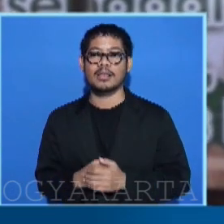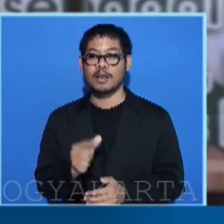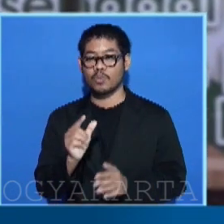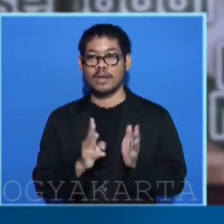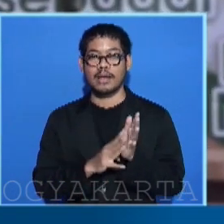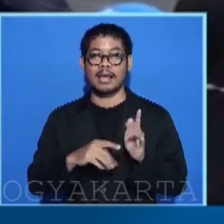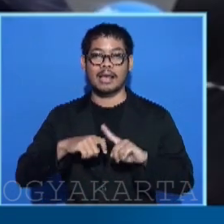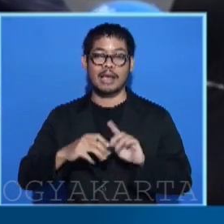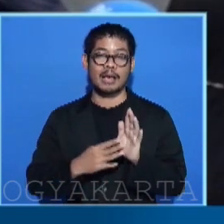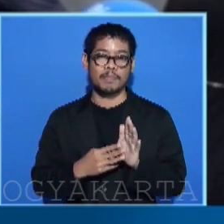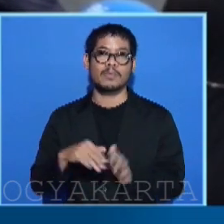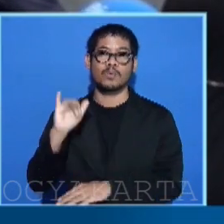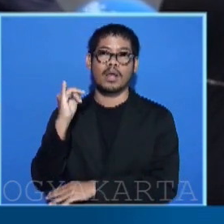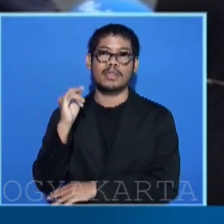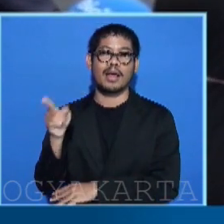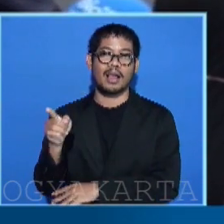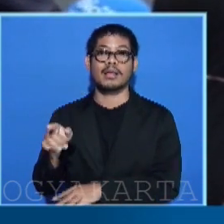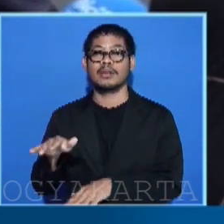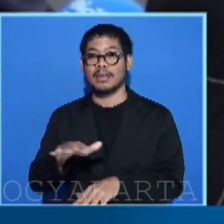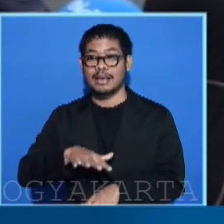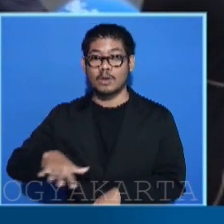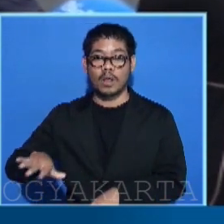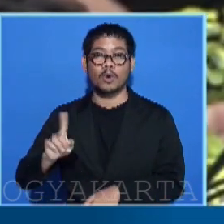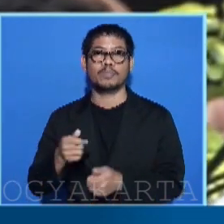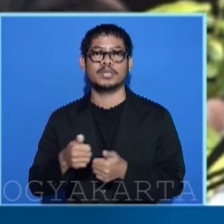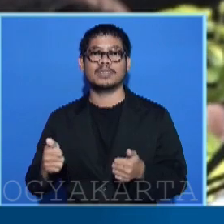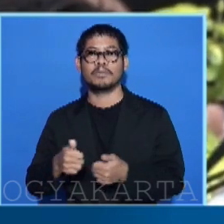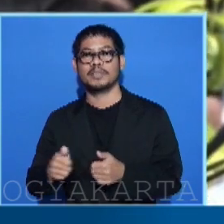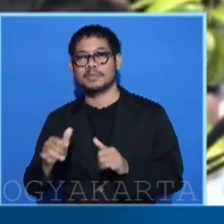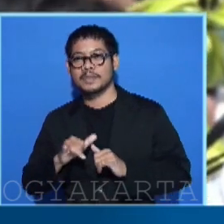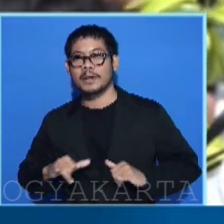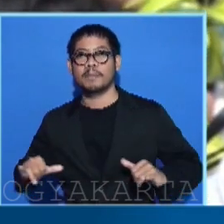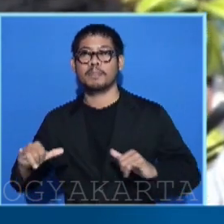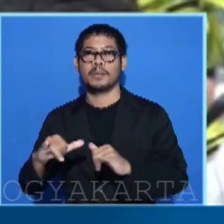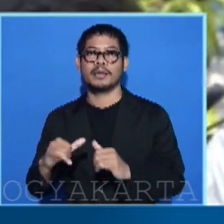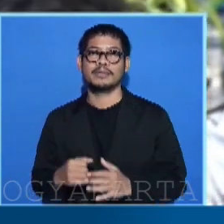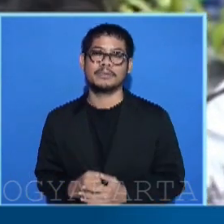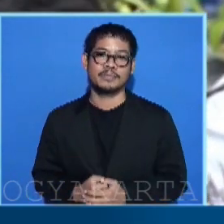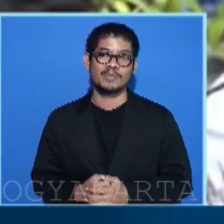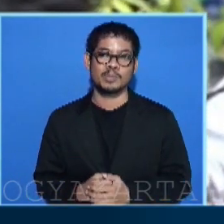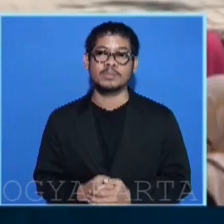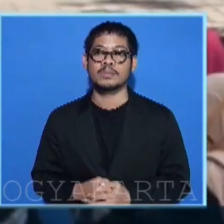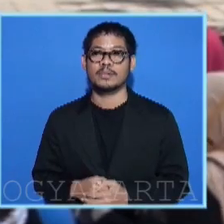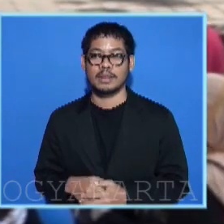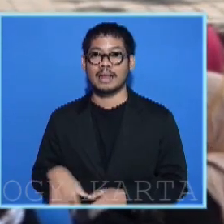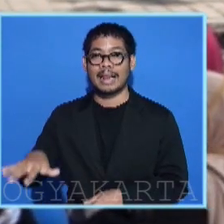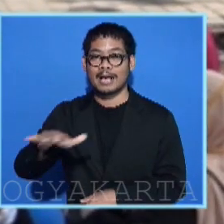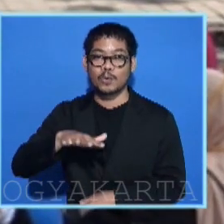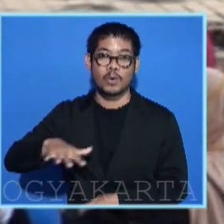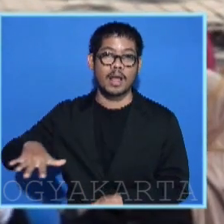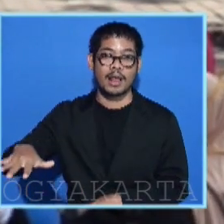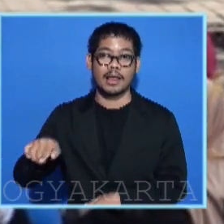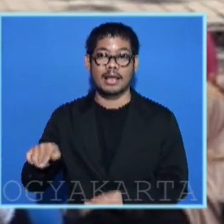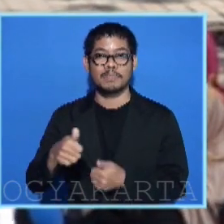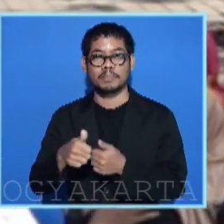kebersihan lingkungan harus diselesaikan secara bersama-sama Sedangkan untuk membangun lingkungan yang bersih dilakukan secara